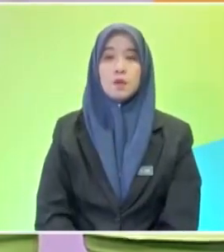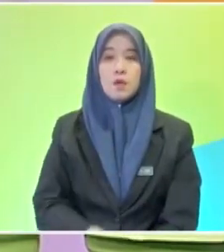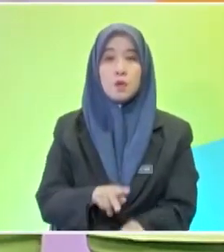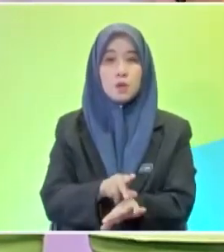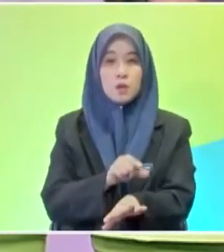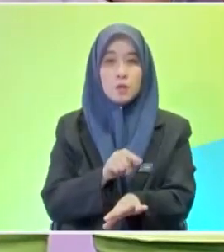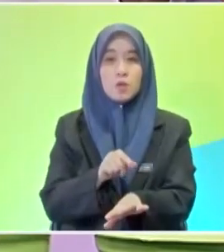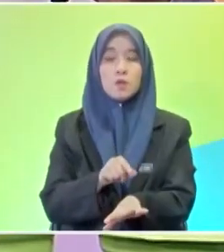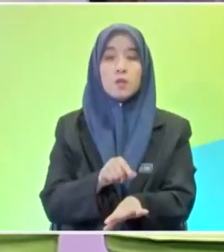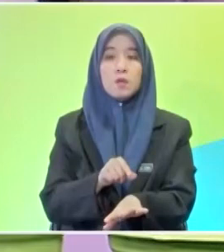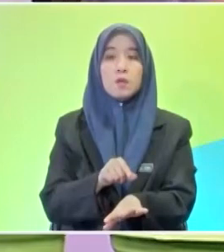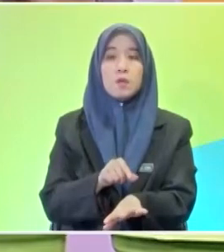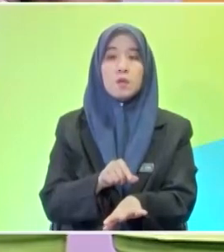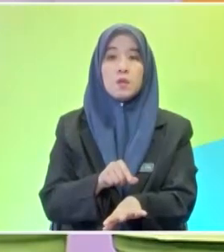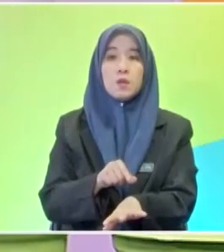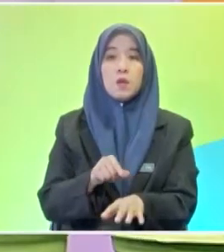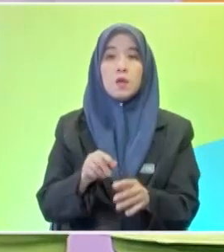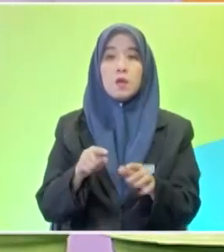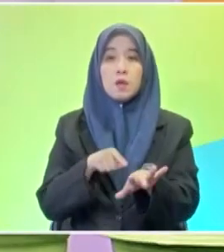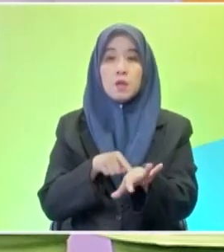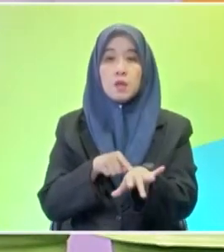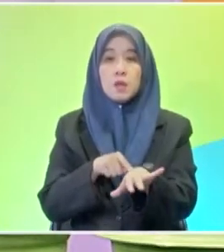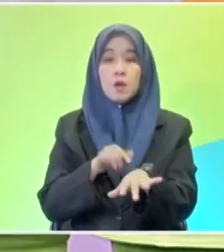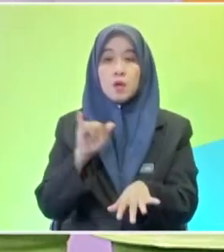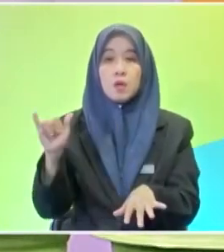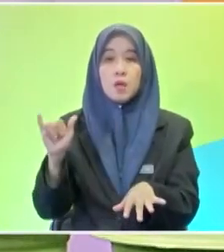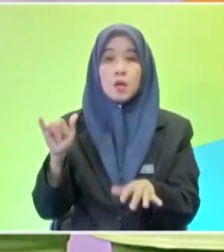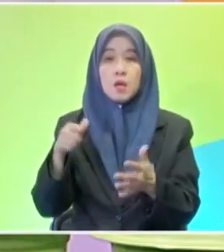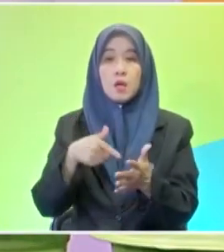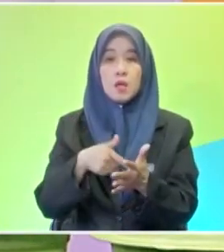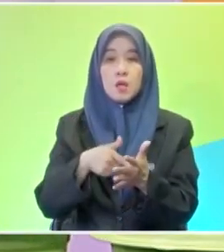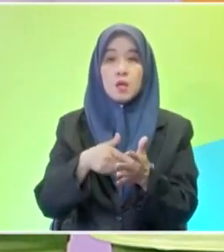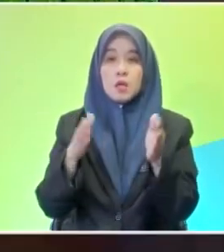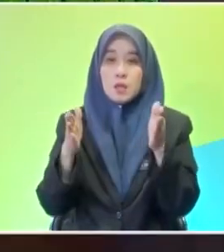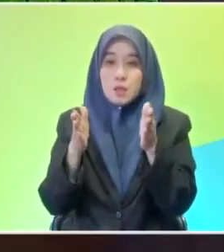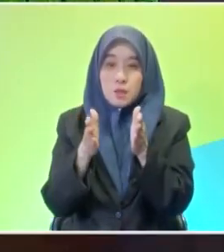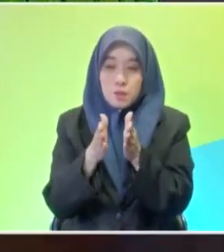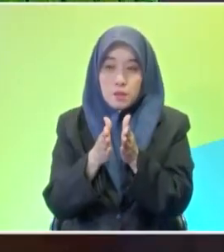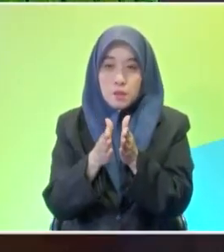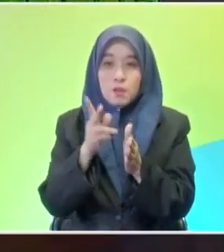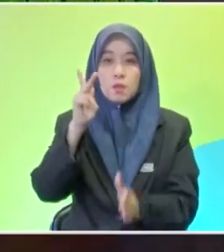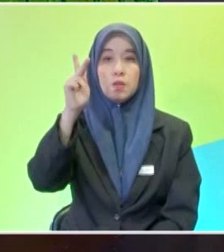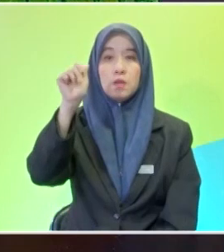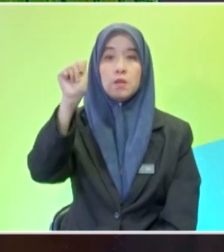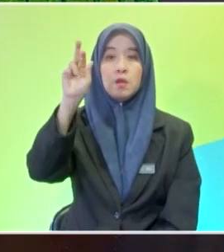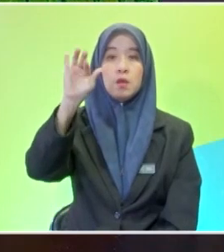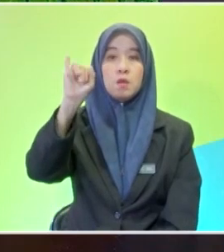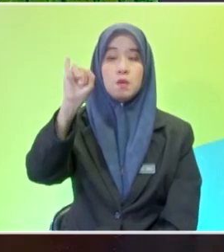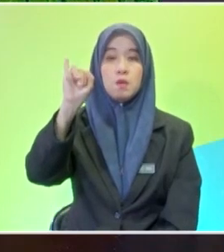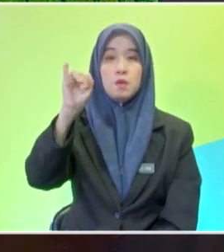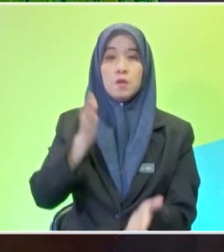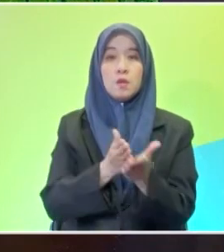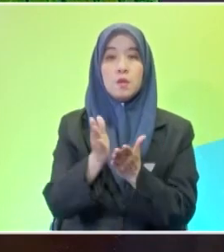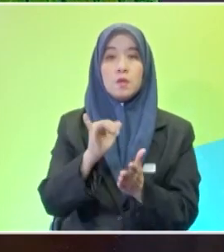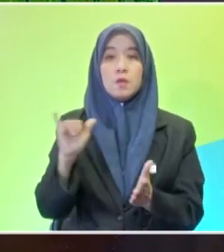jadi daun kari daunnya lebih bentuknya lebih kecil Oke seterusnya kita